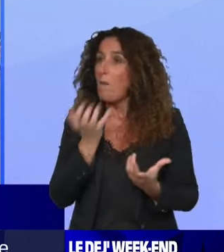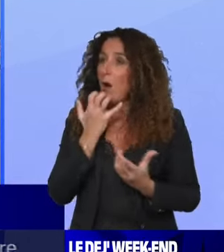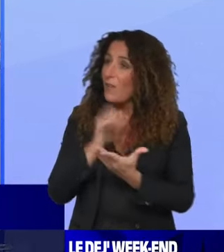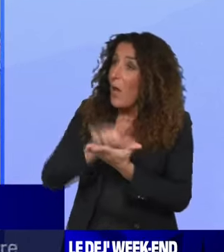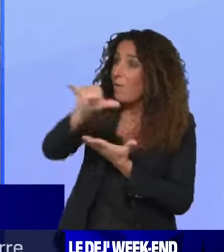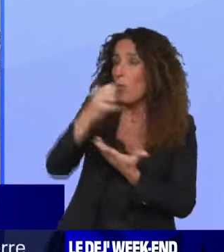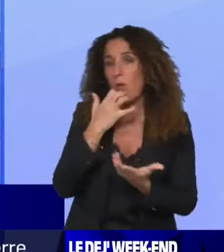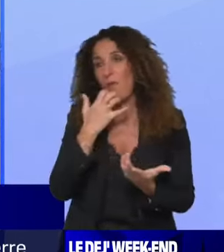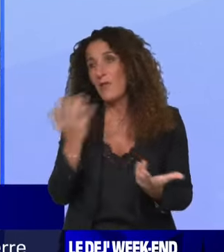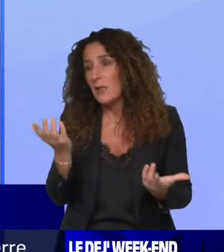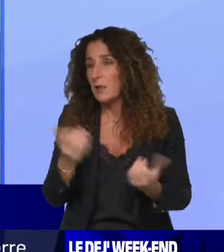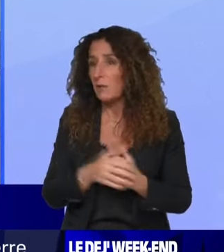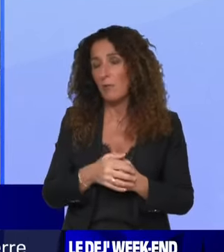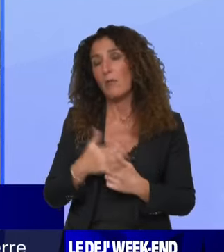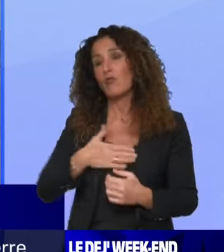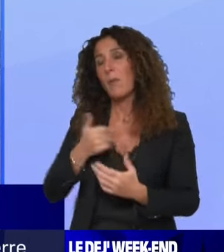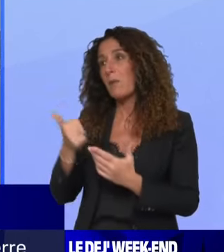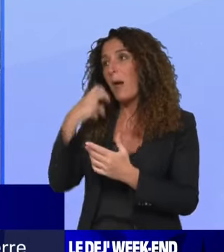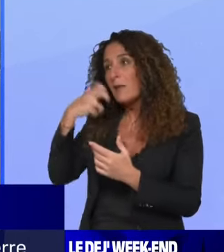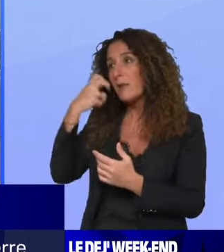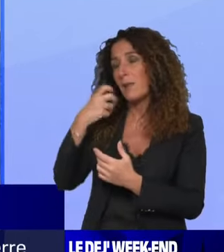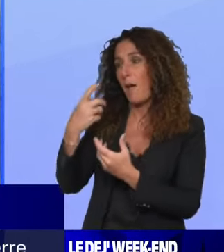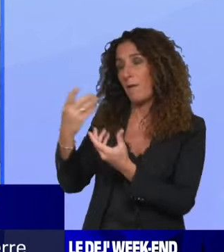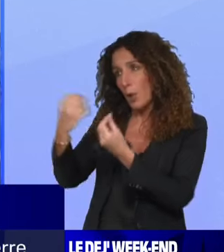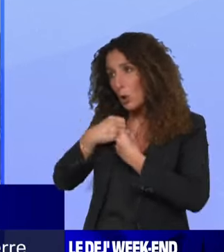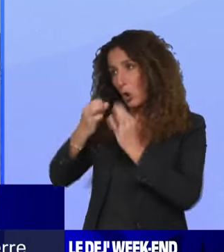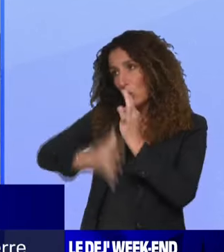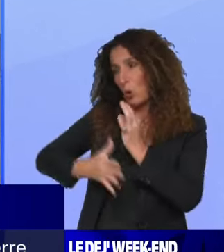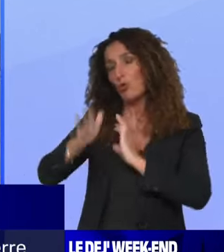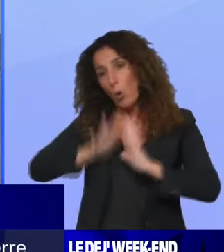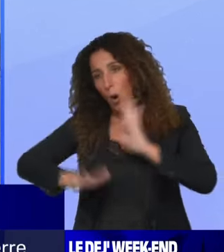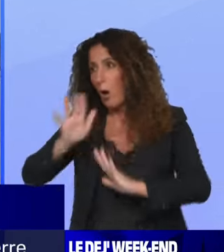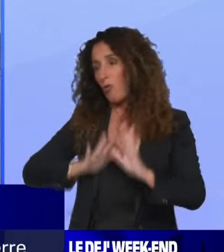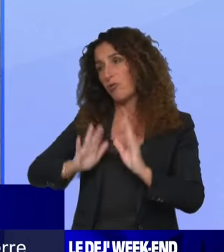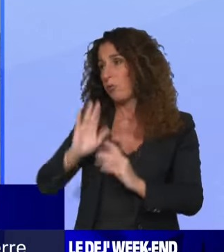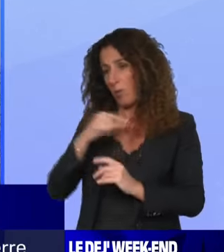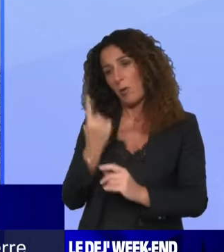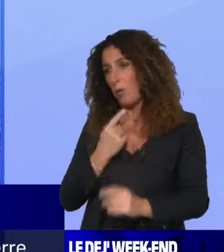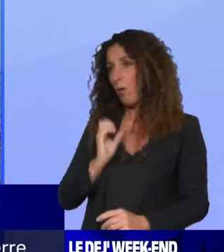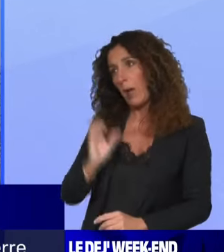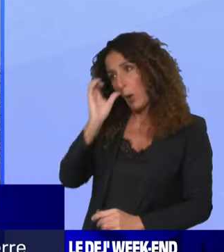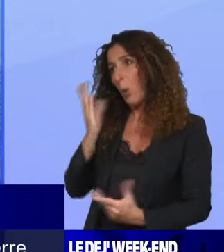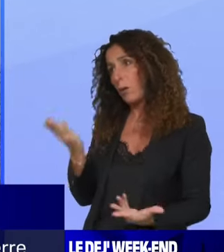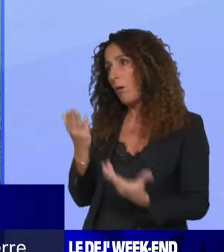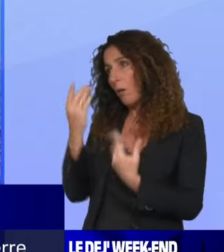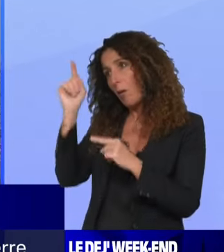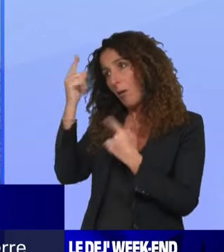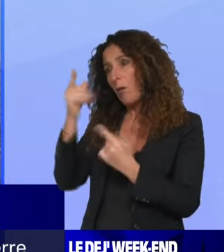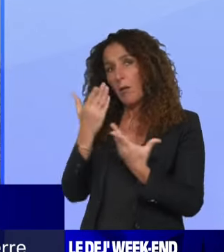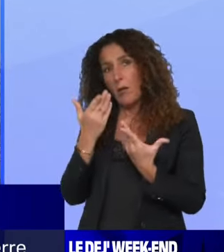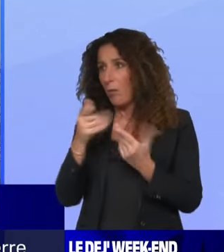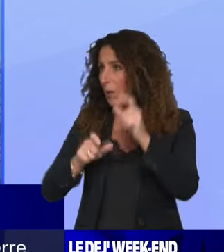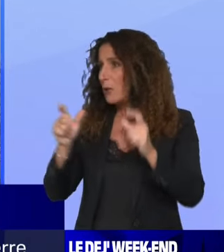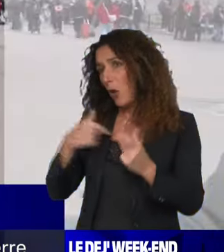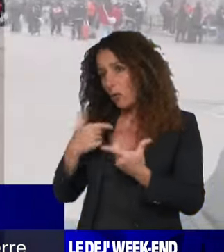non plus. Donc en fait, j'aimerais bien que la SNCF trouve une solution et écoute un peu aussi peut-être ce qui est demandé par les employés